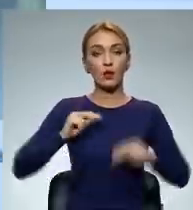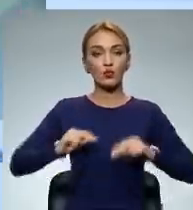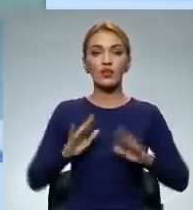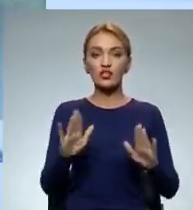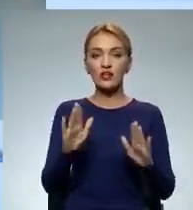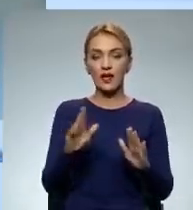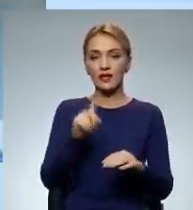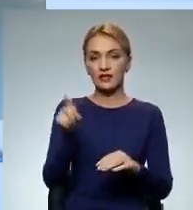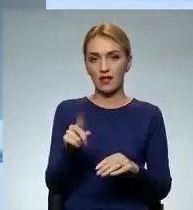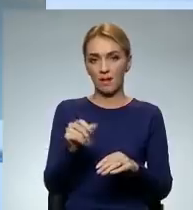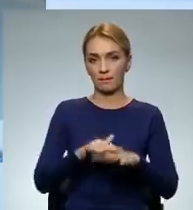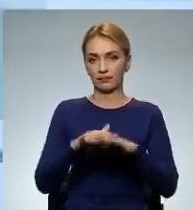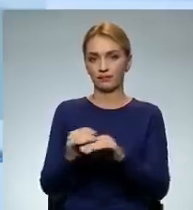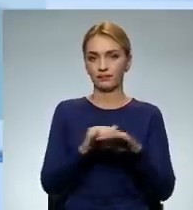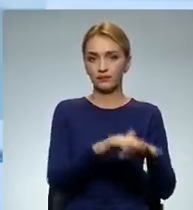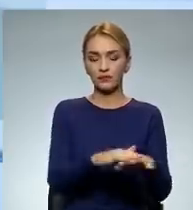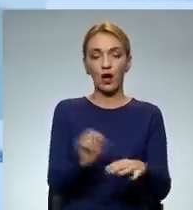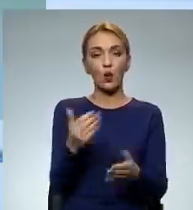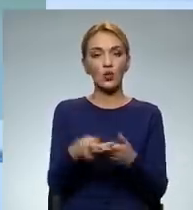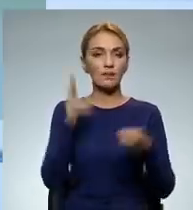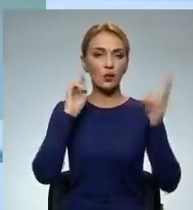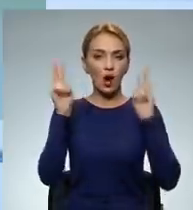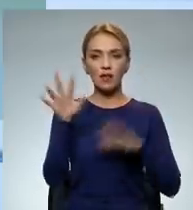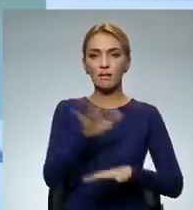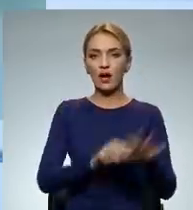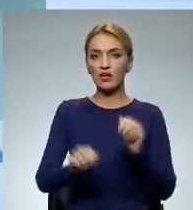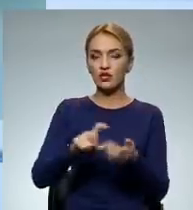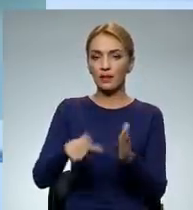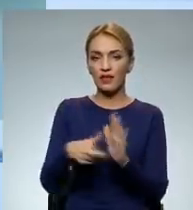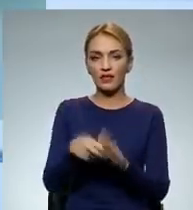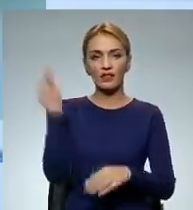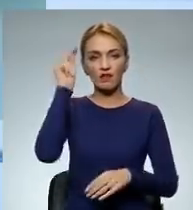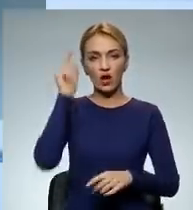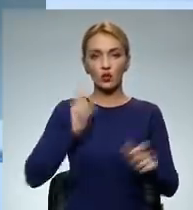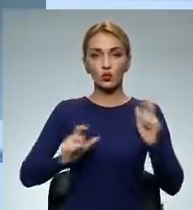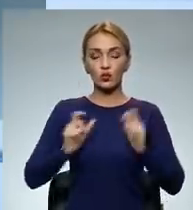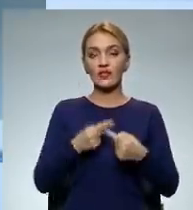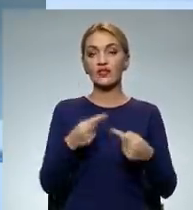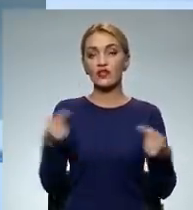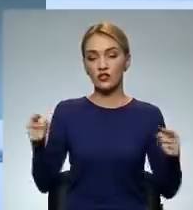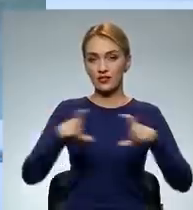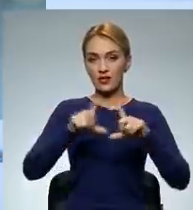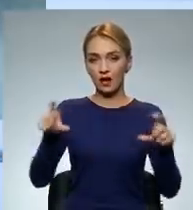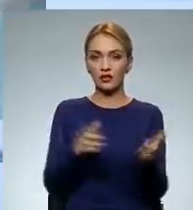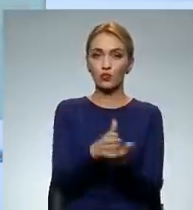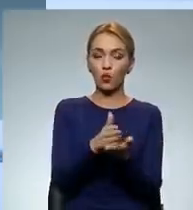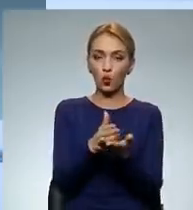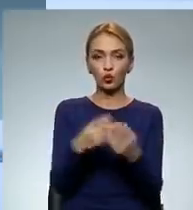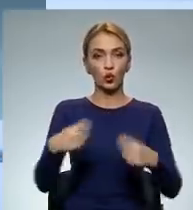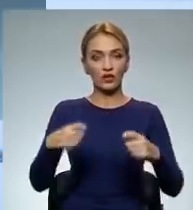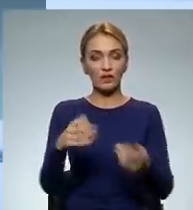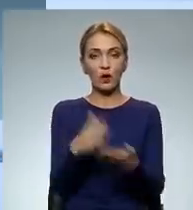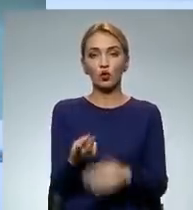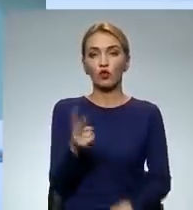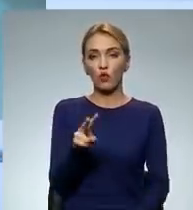за безготівковим розрахунком. А ось перукарні, масажні кабінети, навчальні курси та інші заклади сфери послуг і торгівлі, які мають двох і